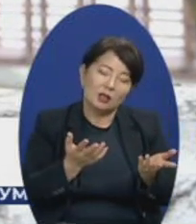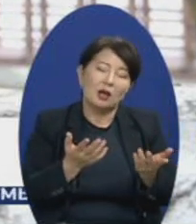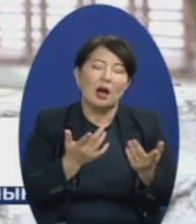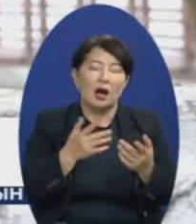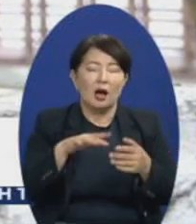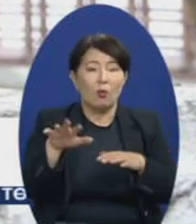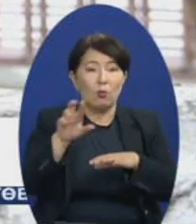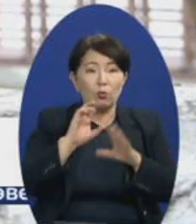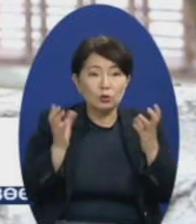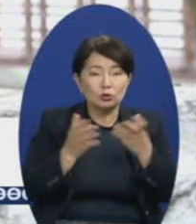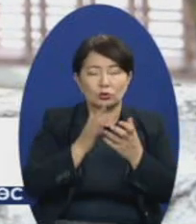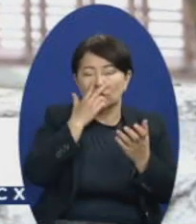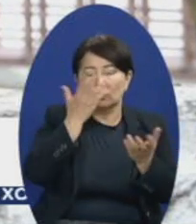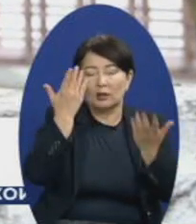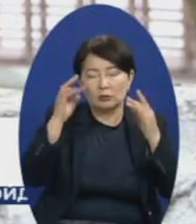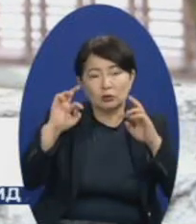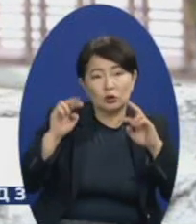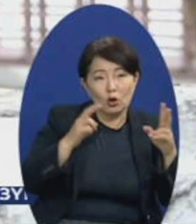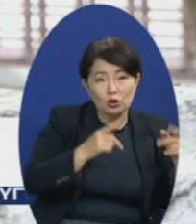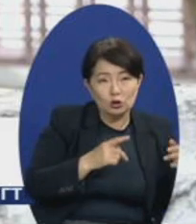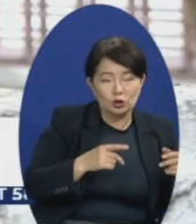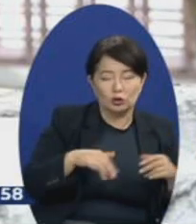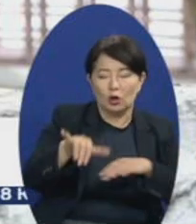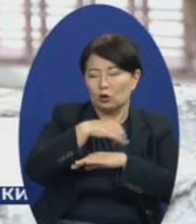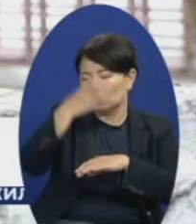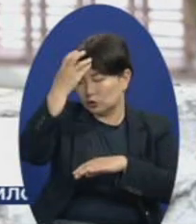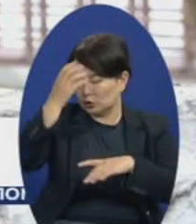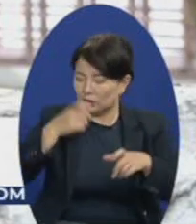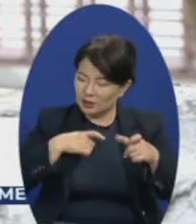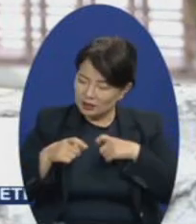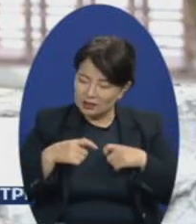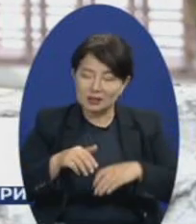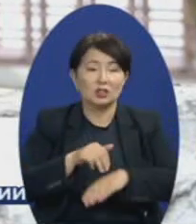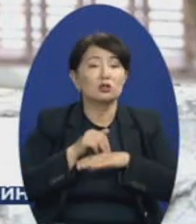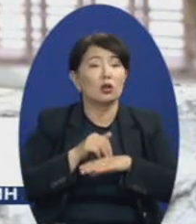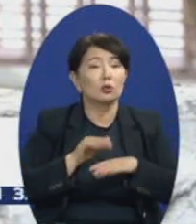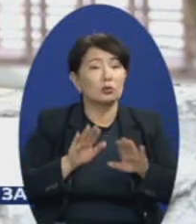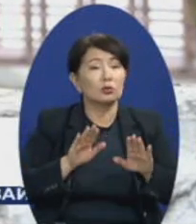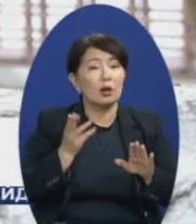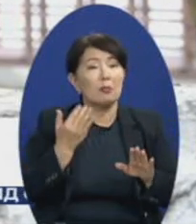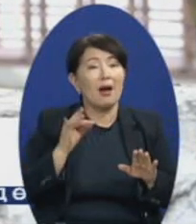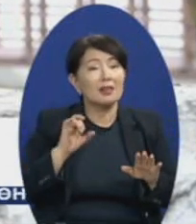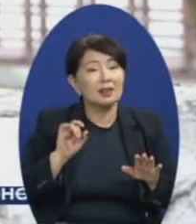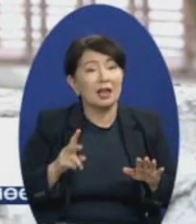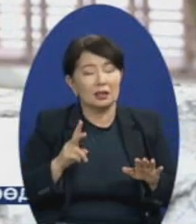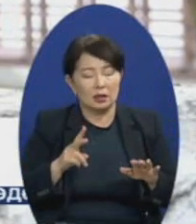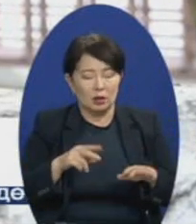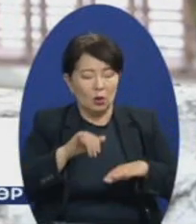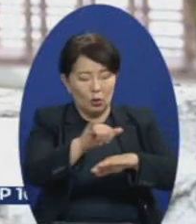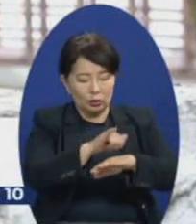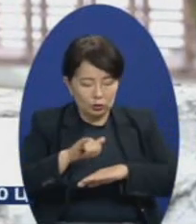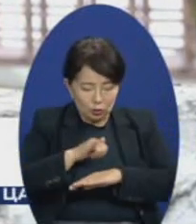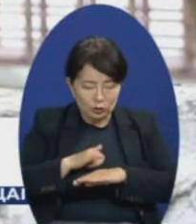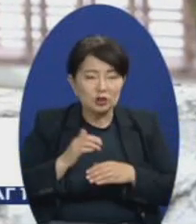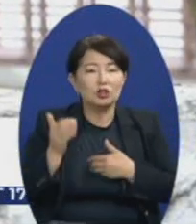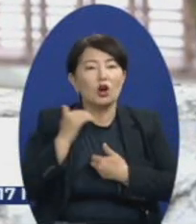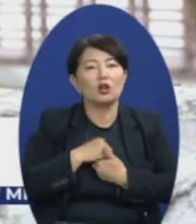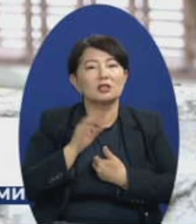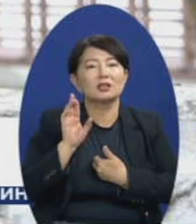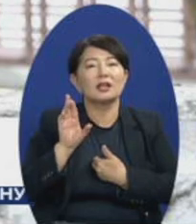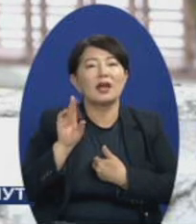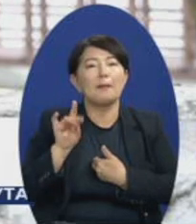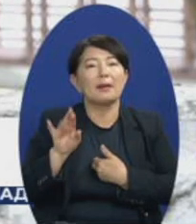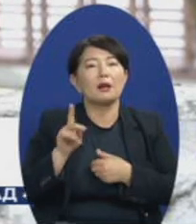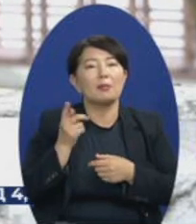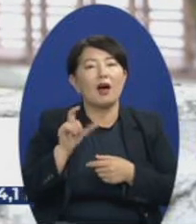өөр амьсгалын өөрчлөлт, улс төр эдийн засгийн тогтвортой байдалд манай хоёр улсын оролцоо ямар байх вэ